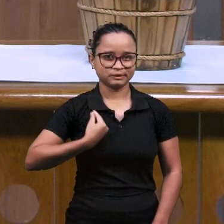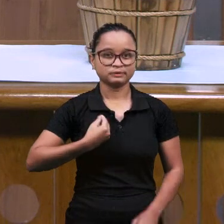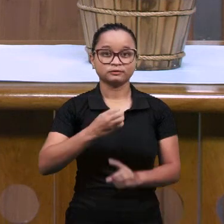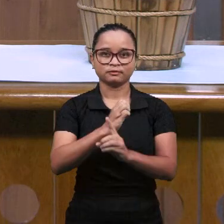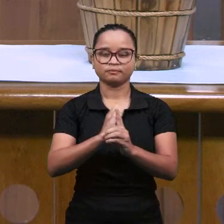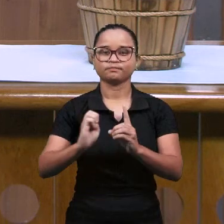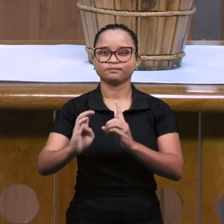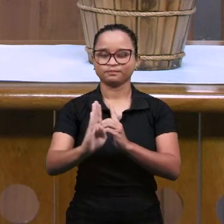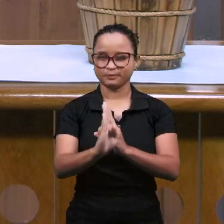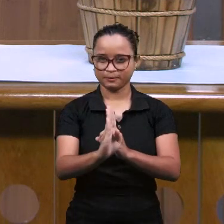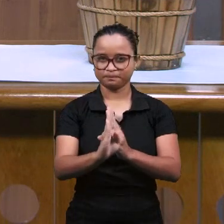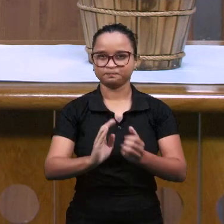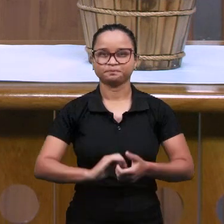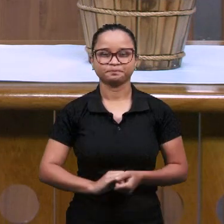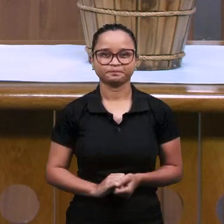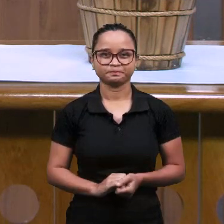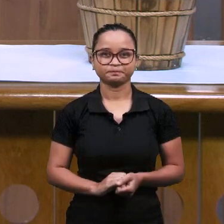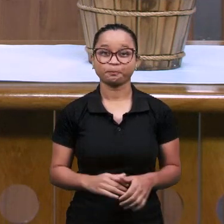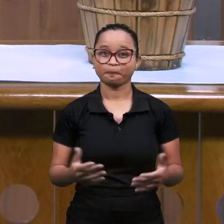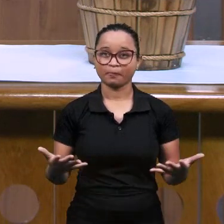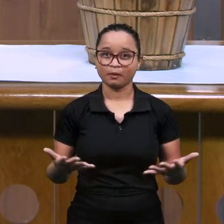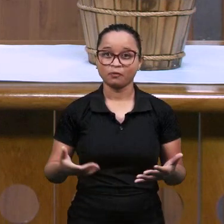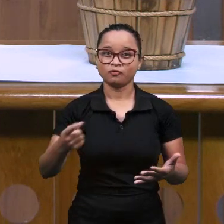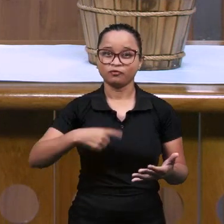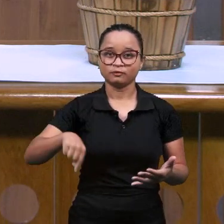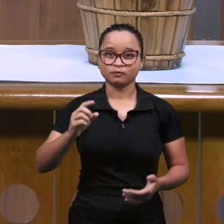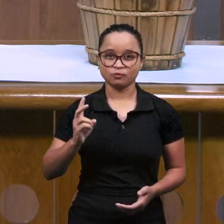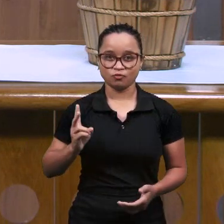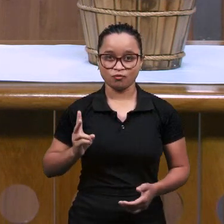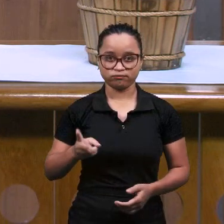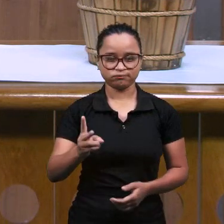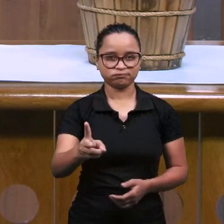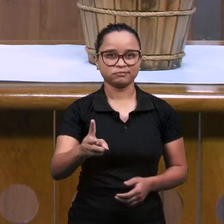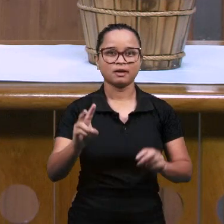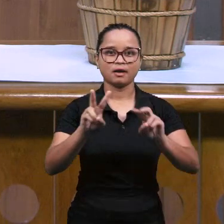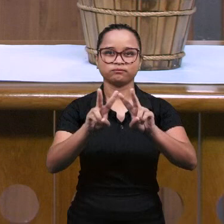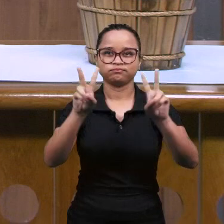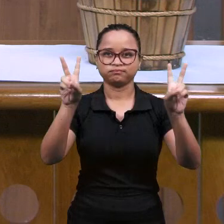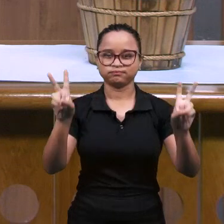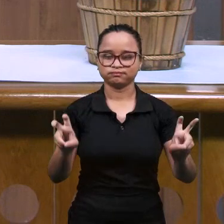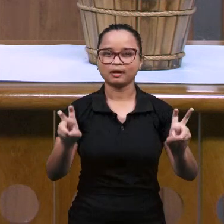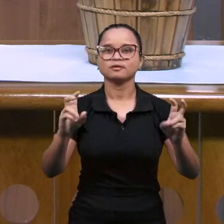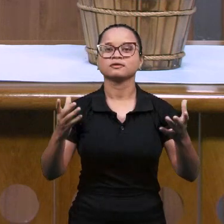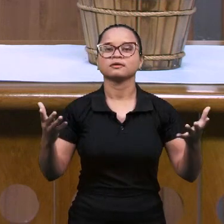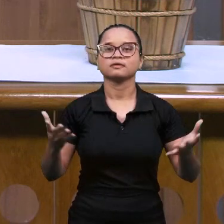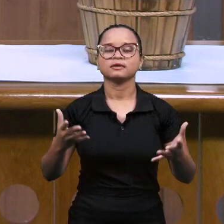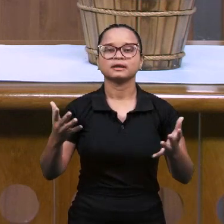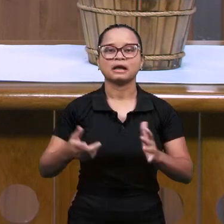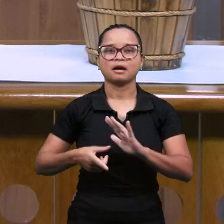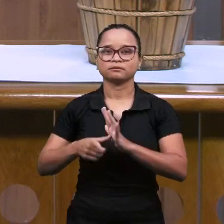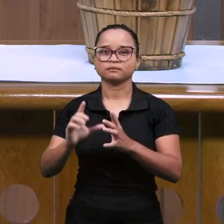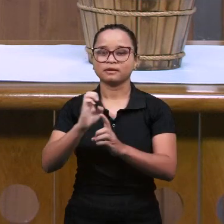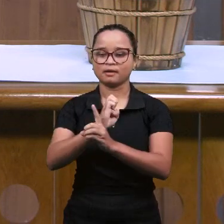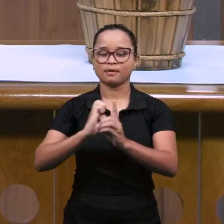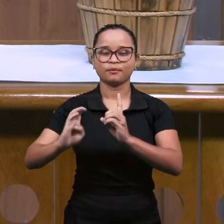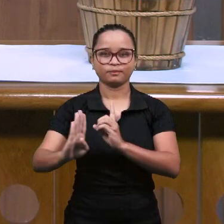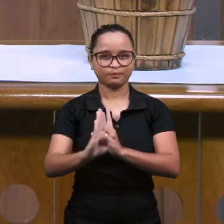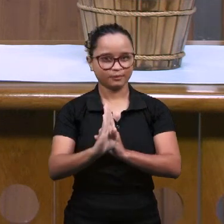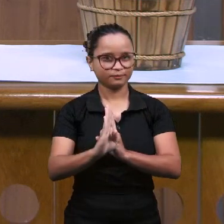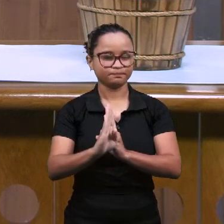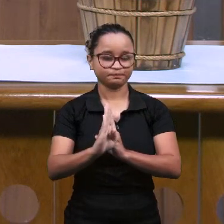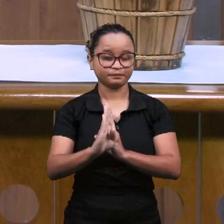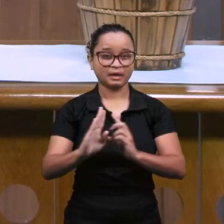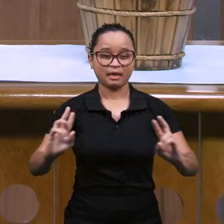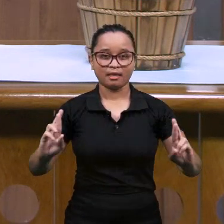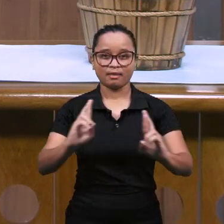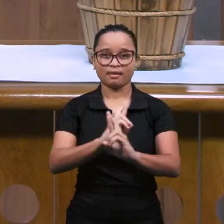biblique dominicale. Aujourd'hui, nous allons donner séquence au sujet traité dans la dernière école biblique dominicale